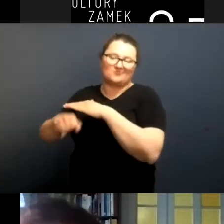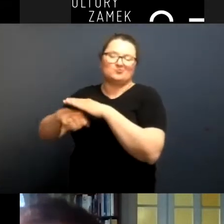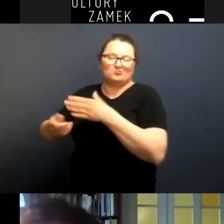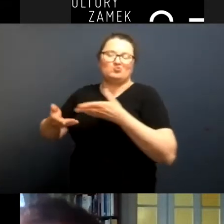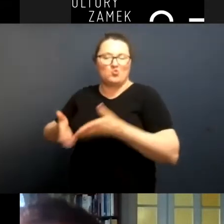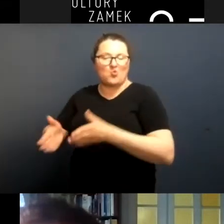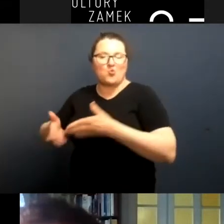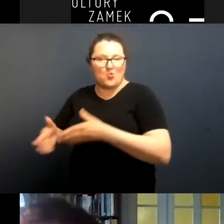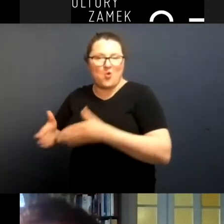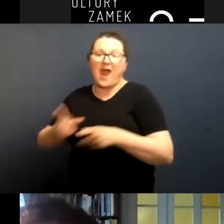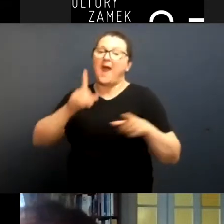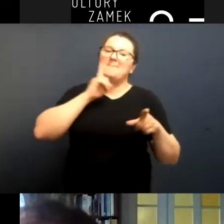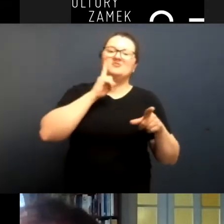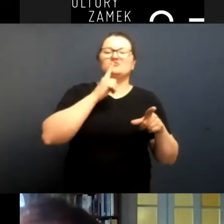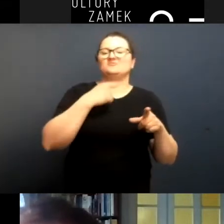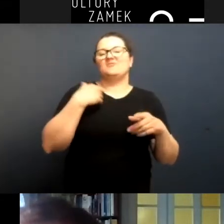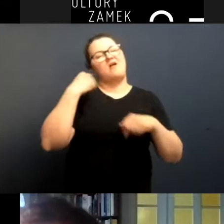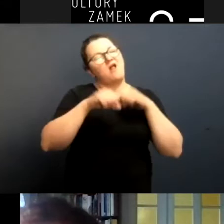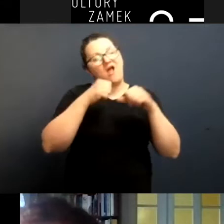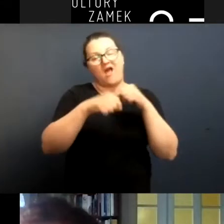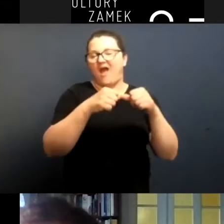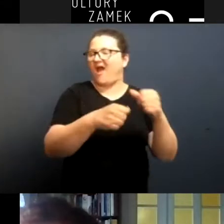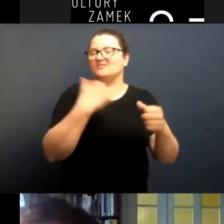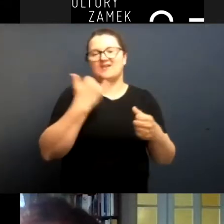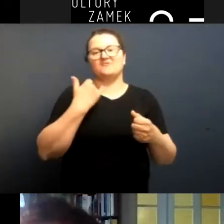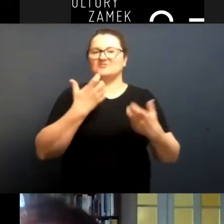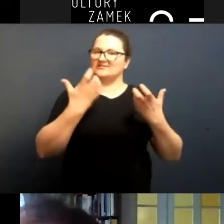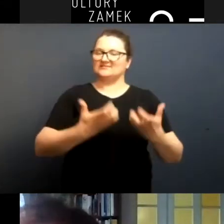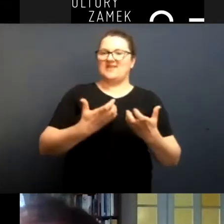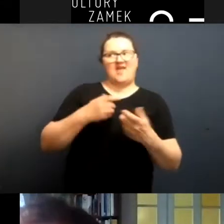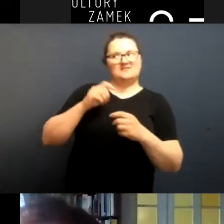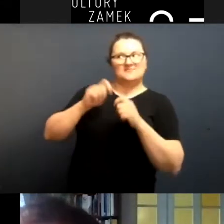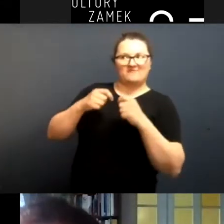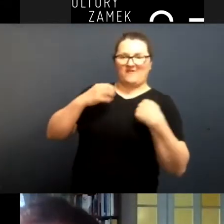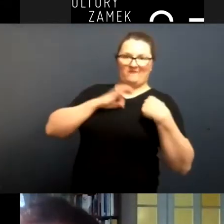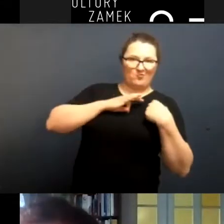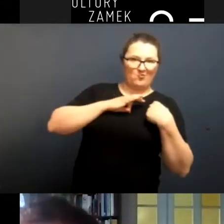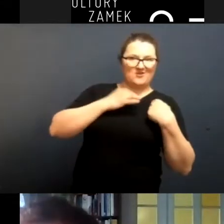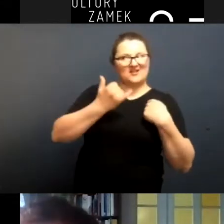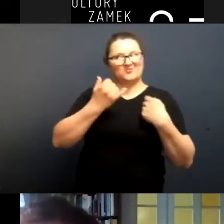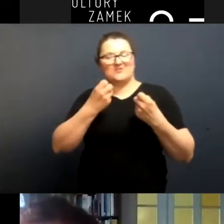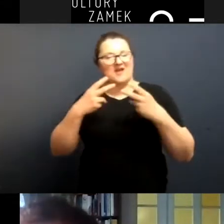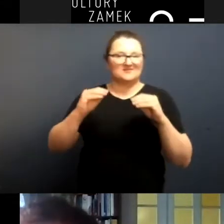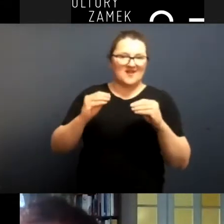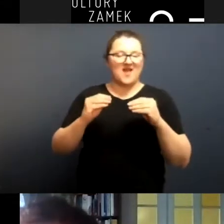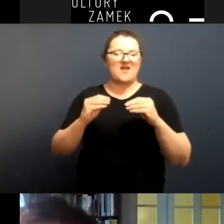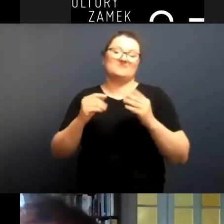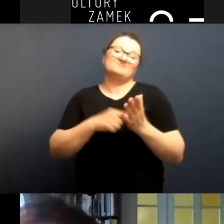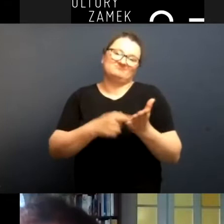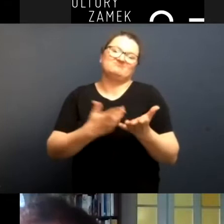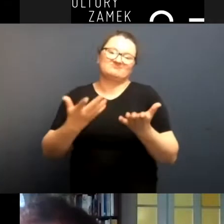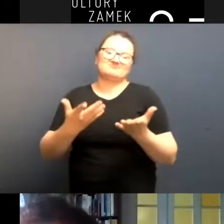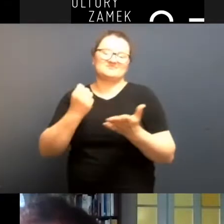dzieci, a mężczyzna od wieków pragnie mieć pewność ojcostwa, więc tutaj kwestia